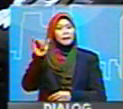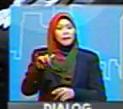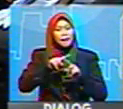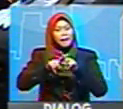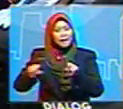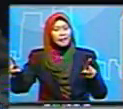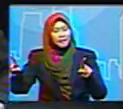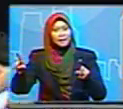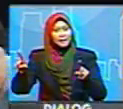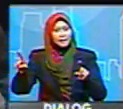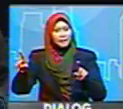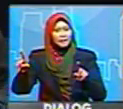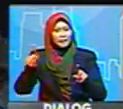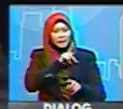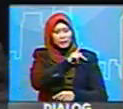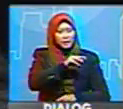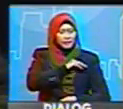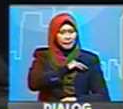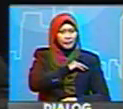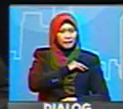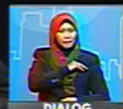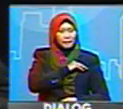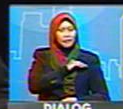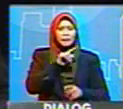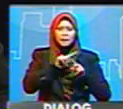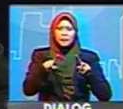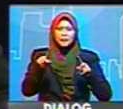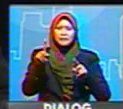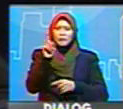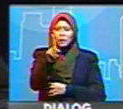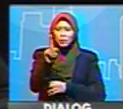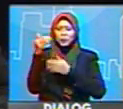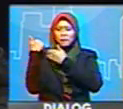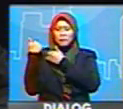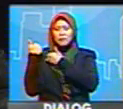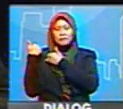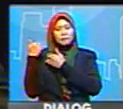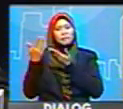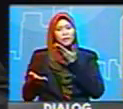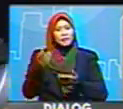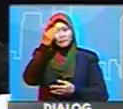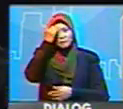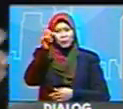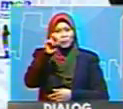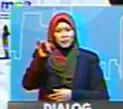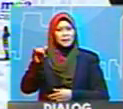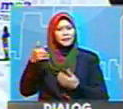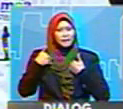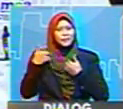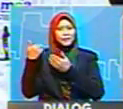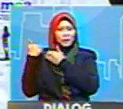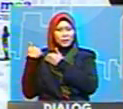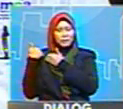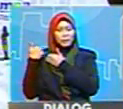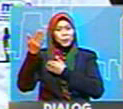Dalam perjuangan yang berbeza juga namun atas satu tanggungjawab Saya rasa Datuk Seri juga mempunyai tanggungjawab malah Datuk Seri juga